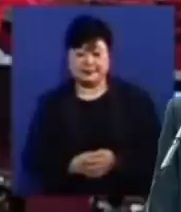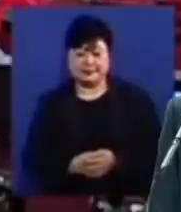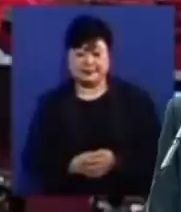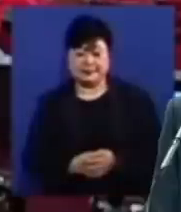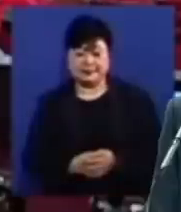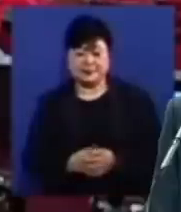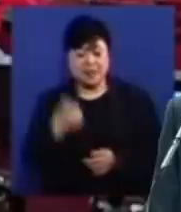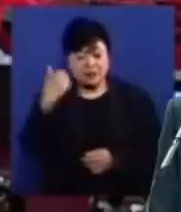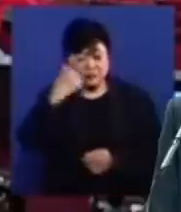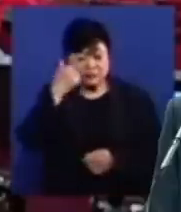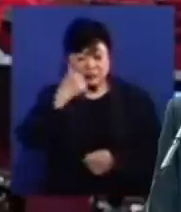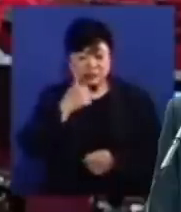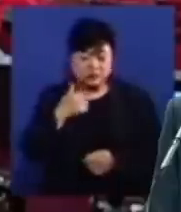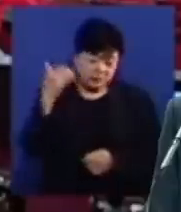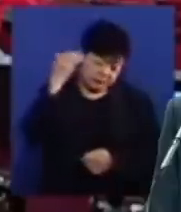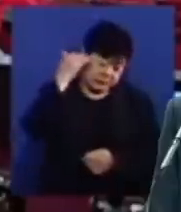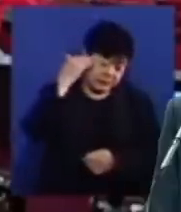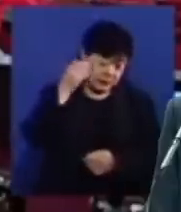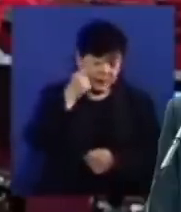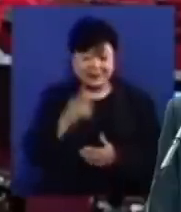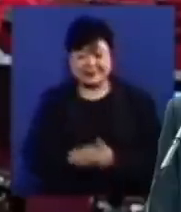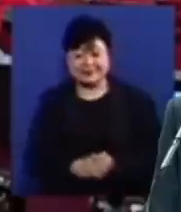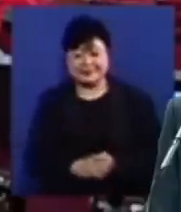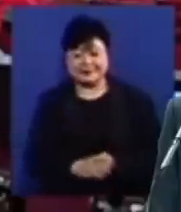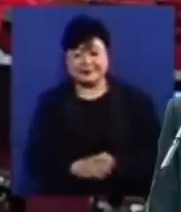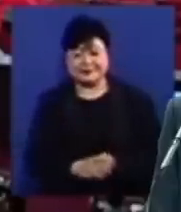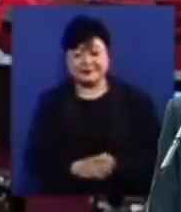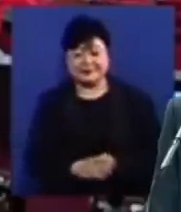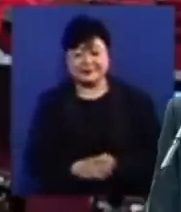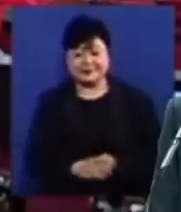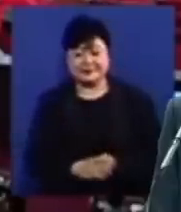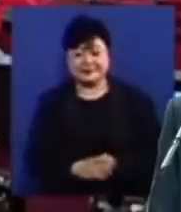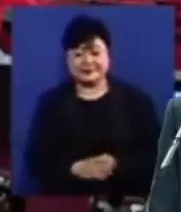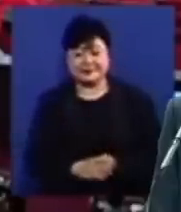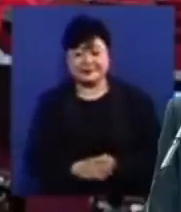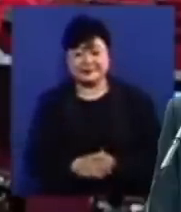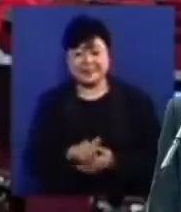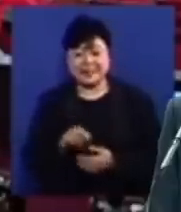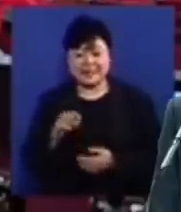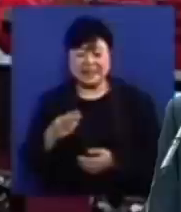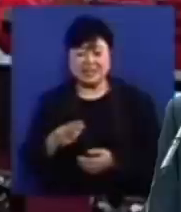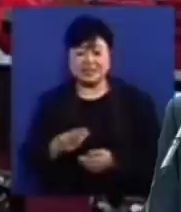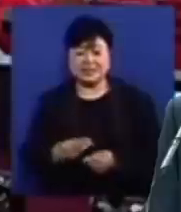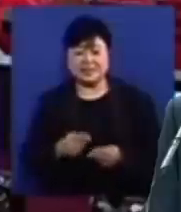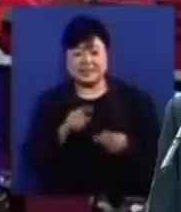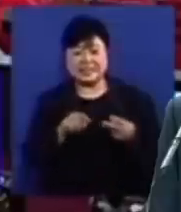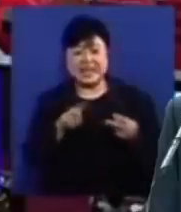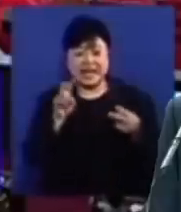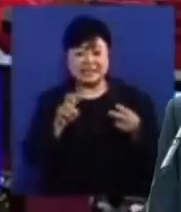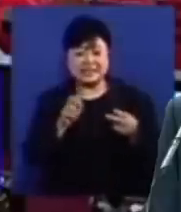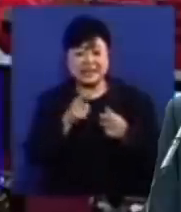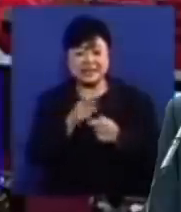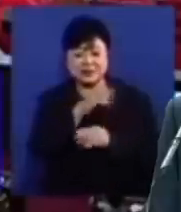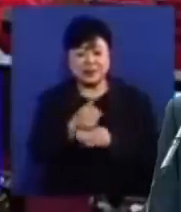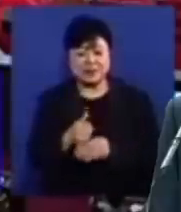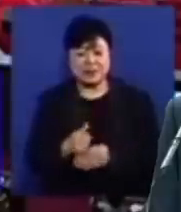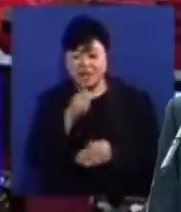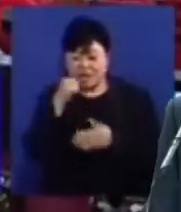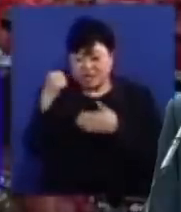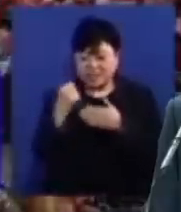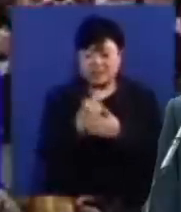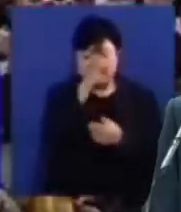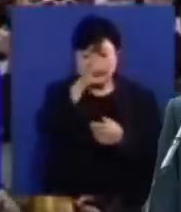막 취급할 수 없다는 것입니다. 갈라디아서 2장 20절에 내가 그리스도와 함께 십자가에 못